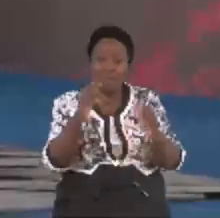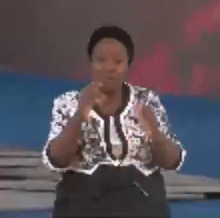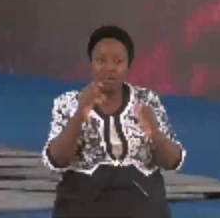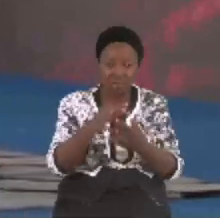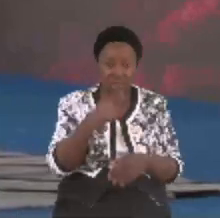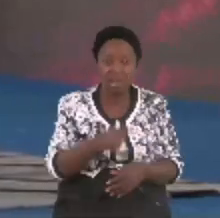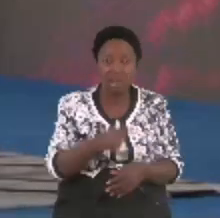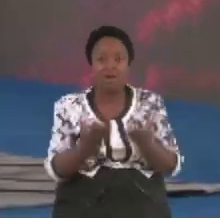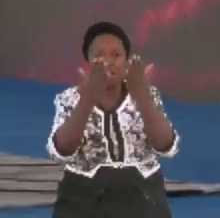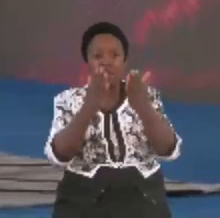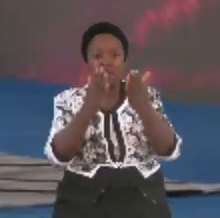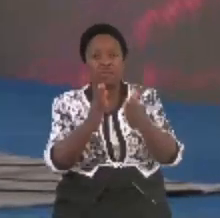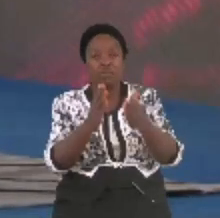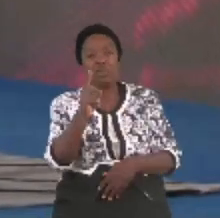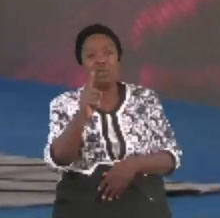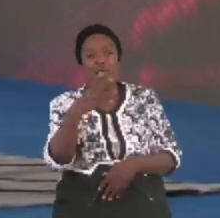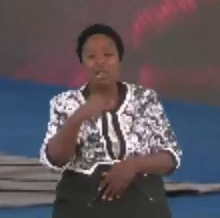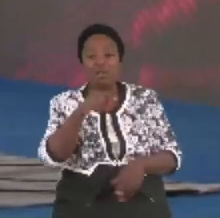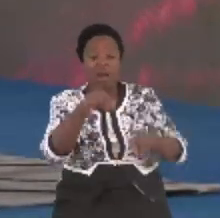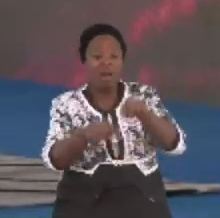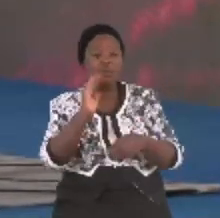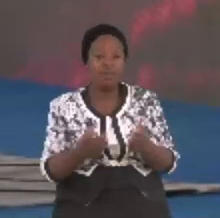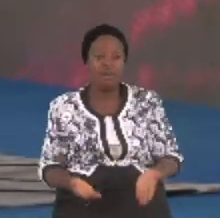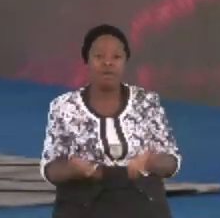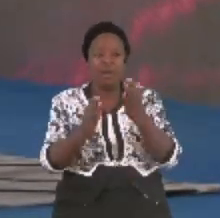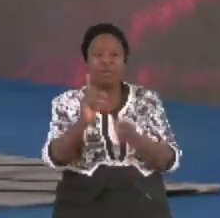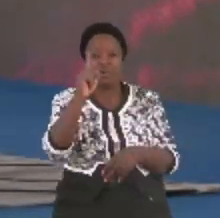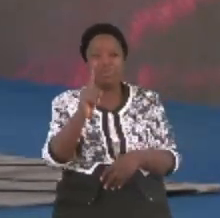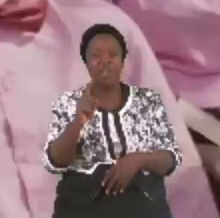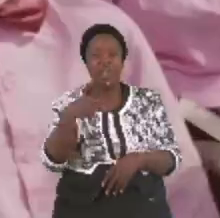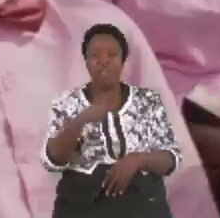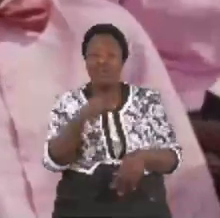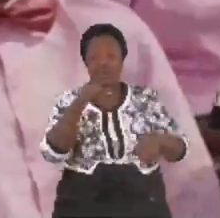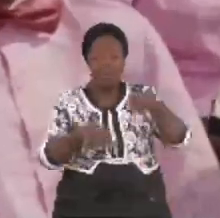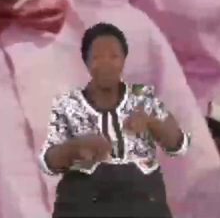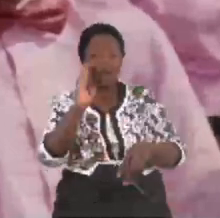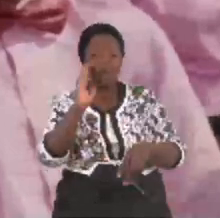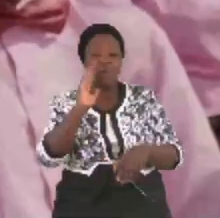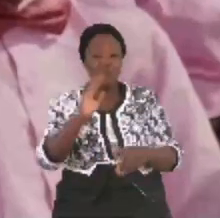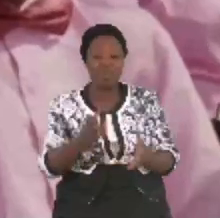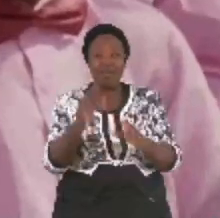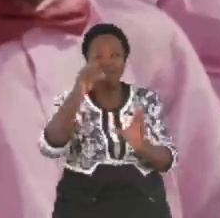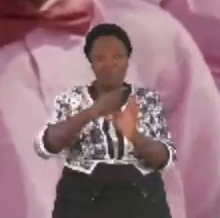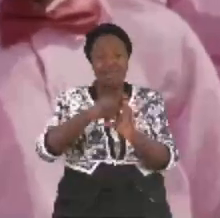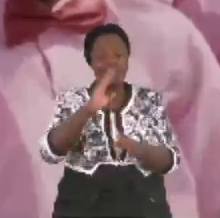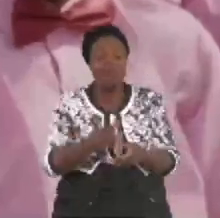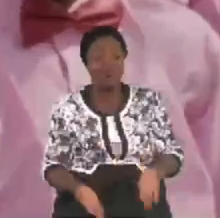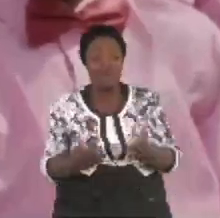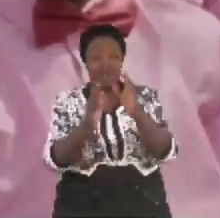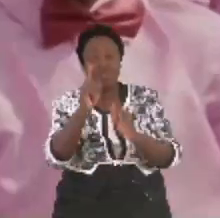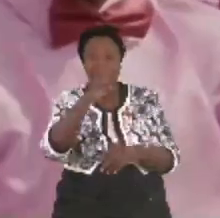lève-toi, le paralytique va se lever, les paralysés vont se lever. Tu es